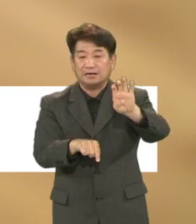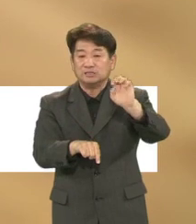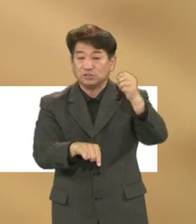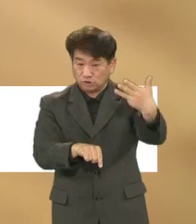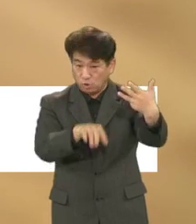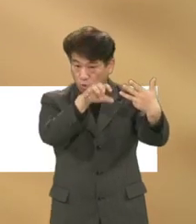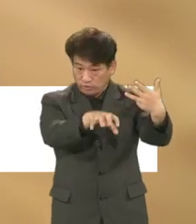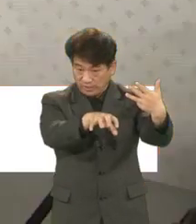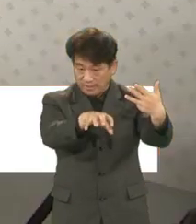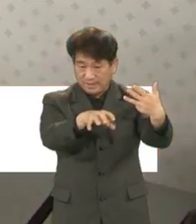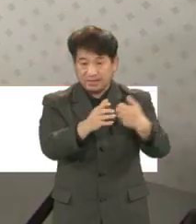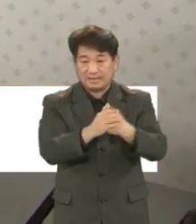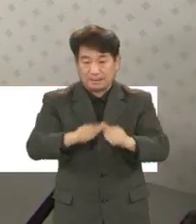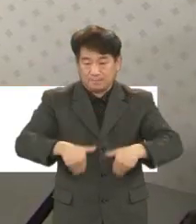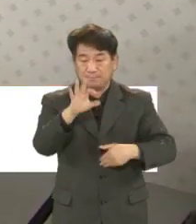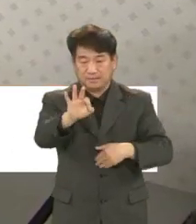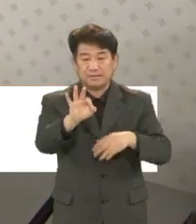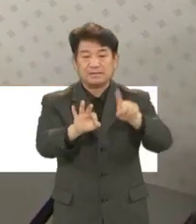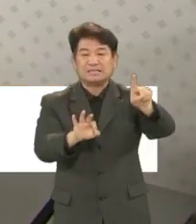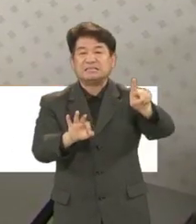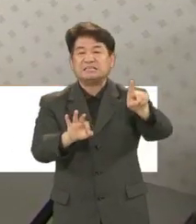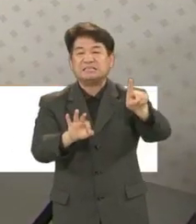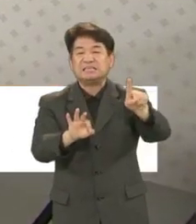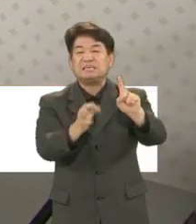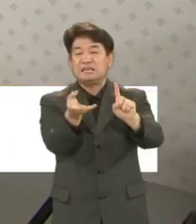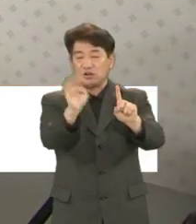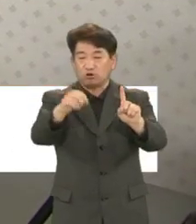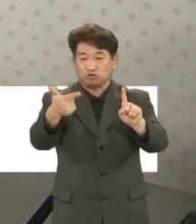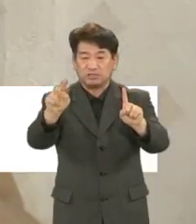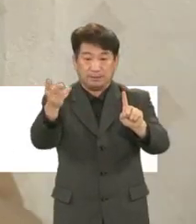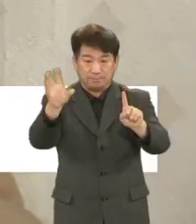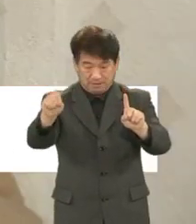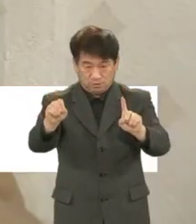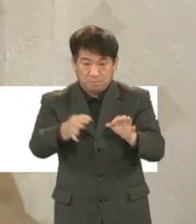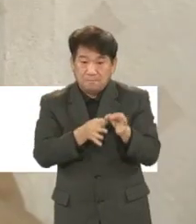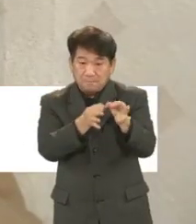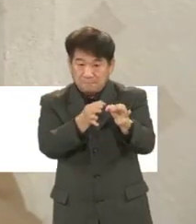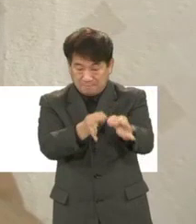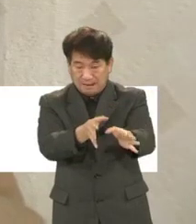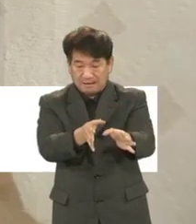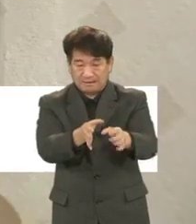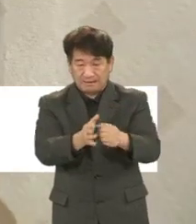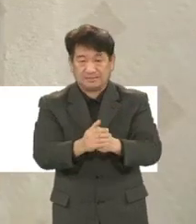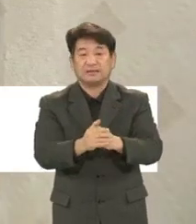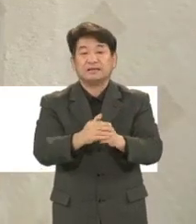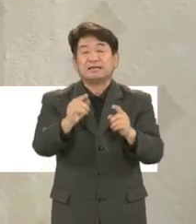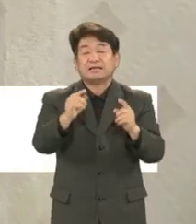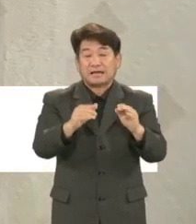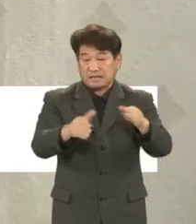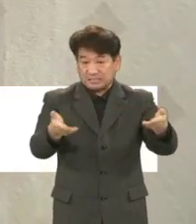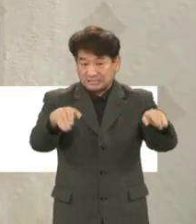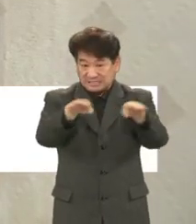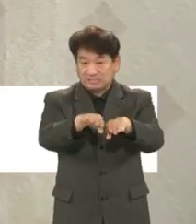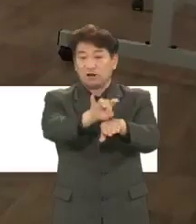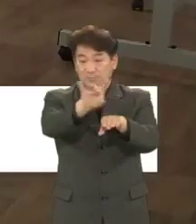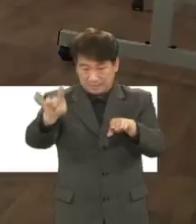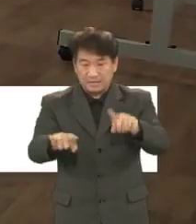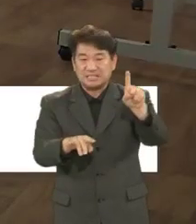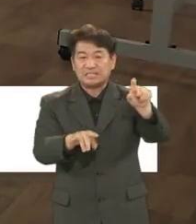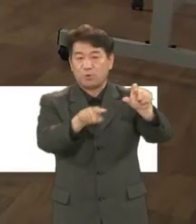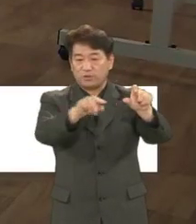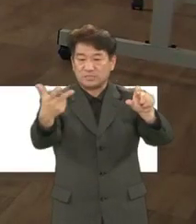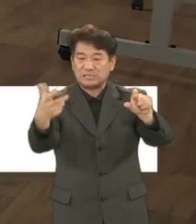여덟곳엔 난방비로 총 1억 6,200만원이 긴급 투입돼 이달까지 시설당 15만원에서 75만원까지 차등